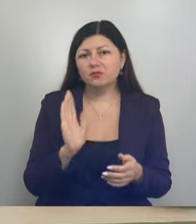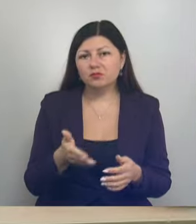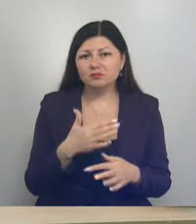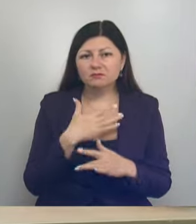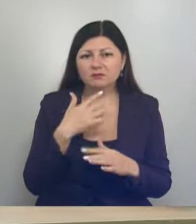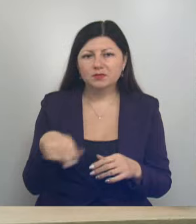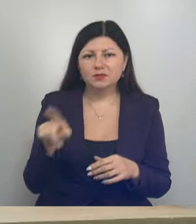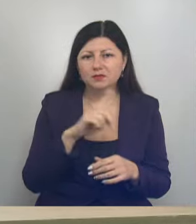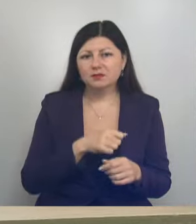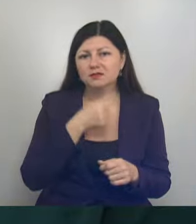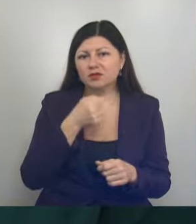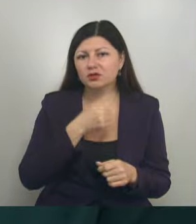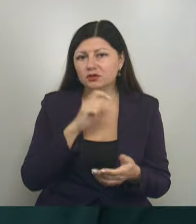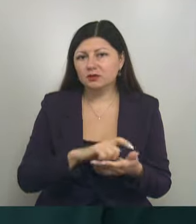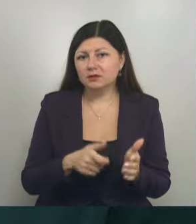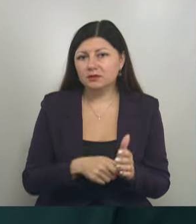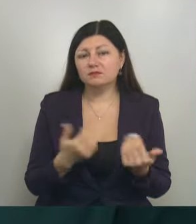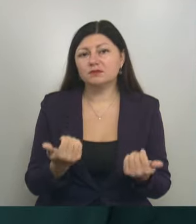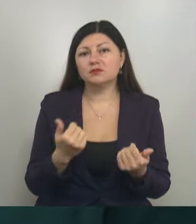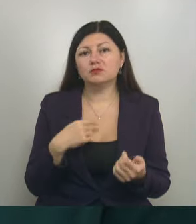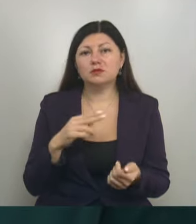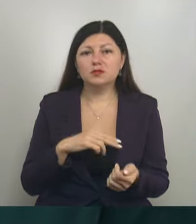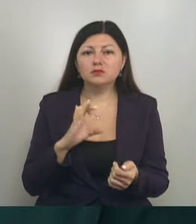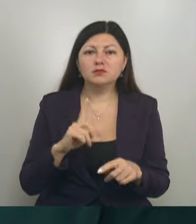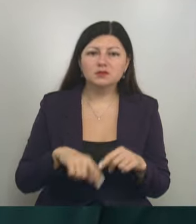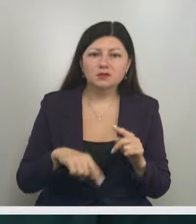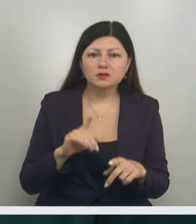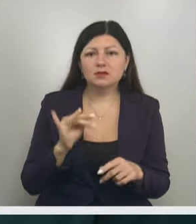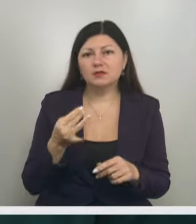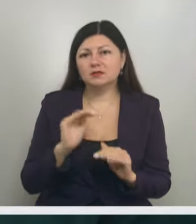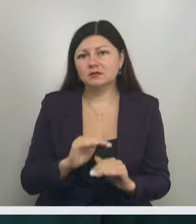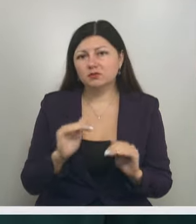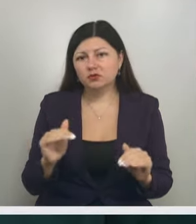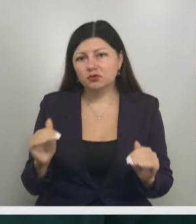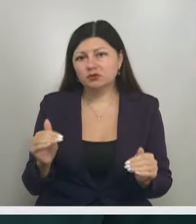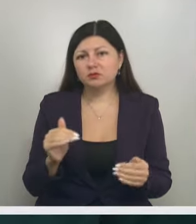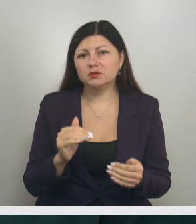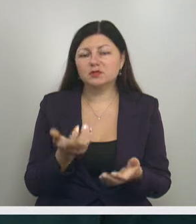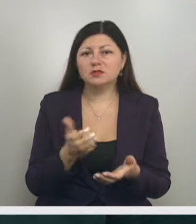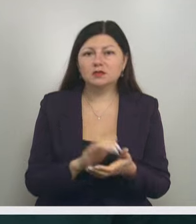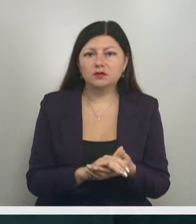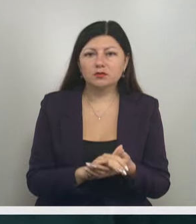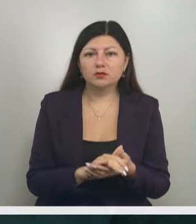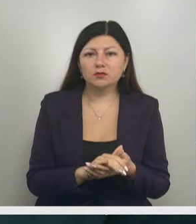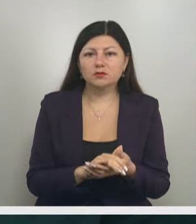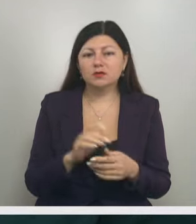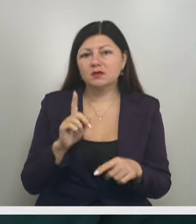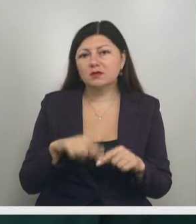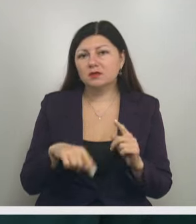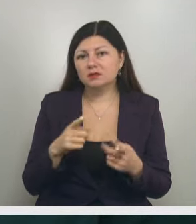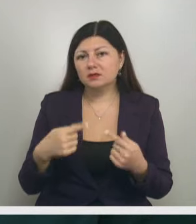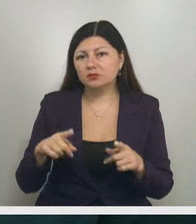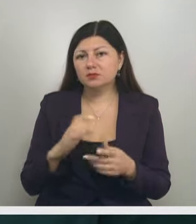максимальное количество старшеклассников. Сейчас мы работаем и с родителями, и с обучающимися. Знакомим родительское